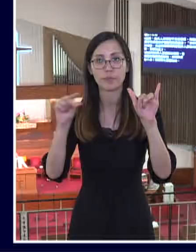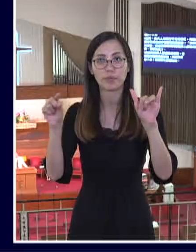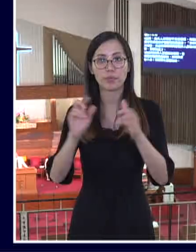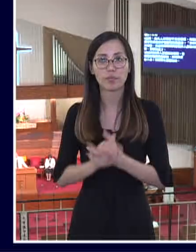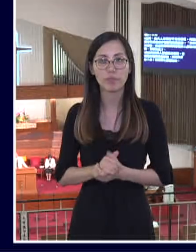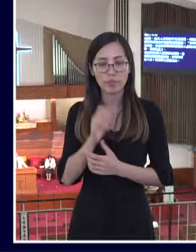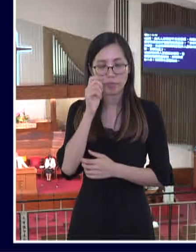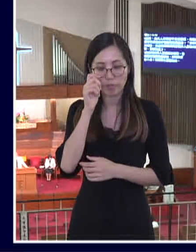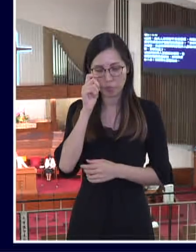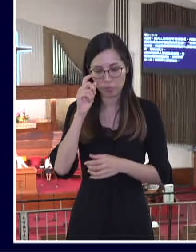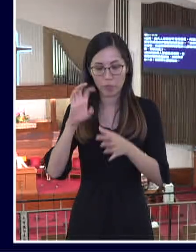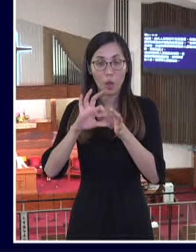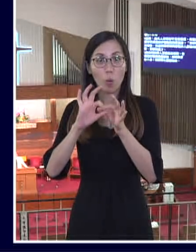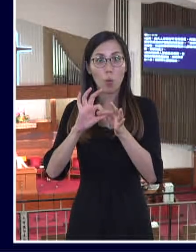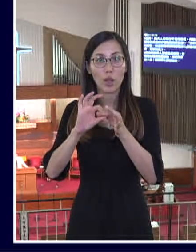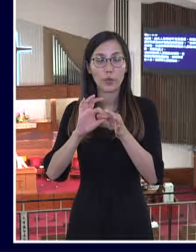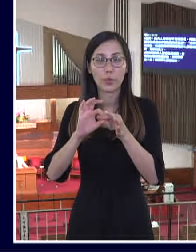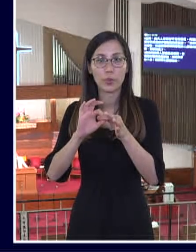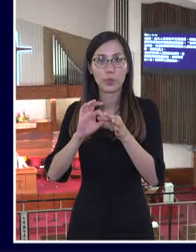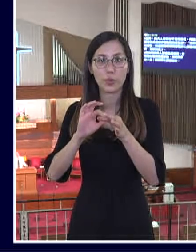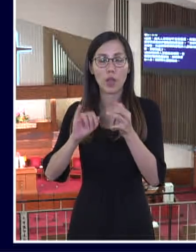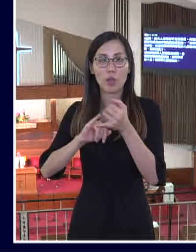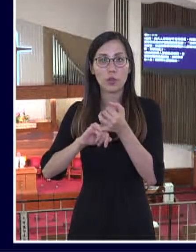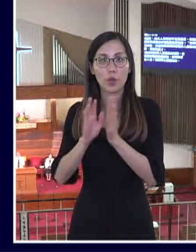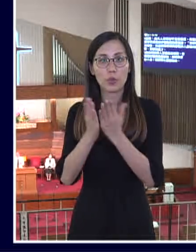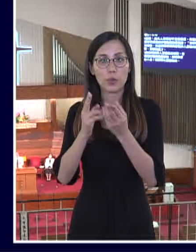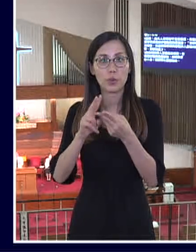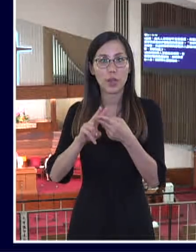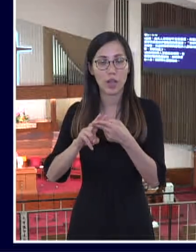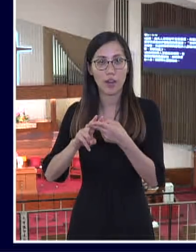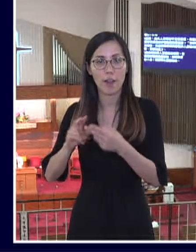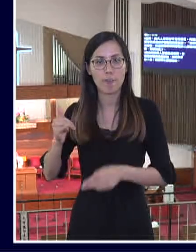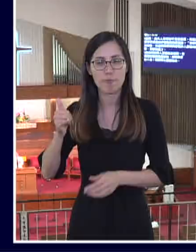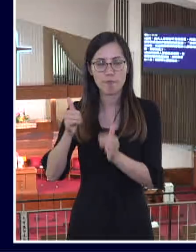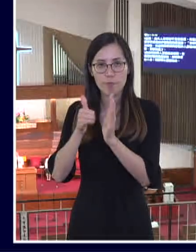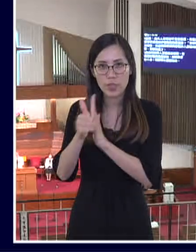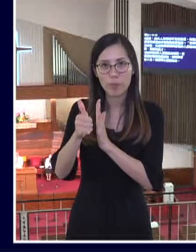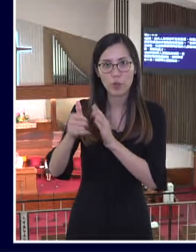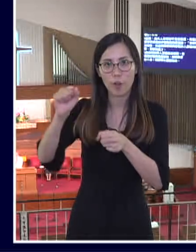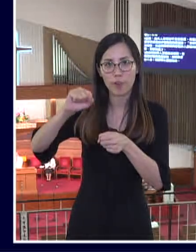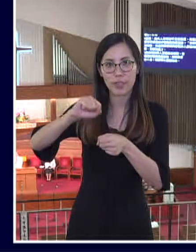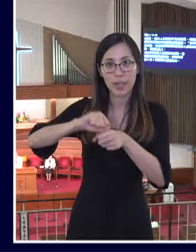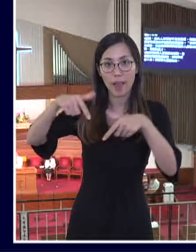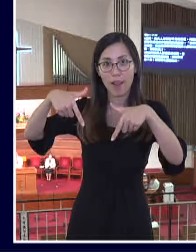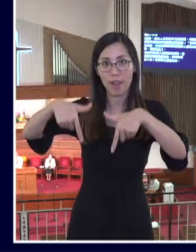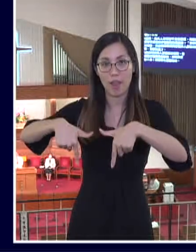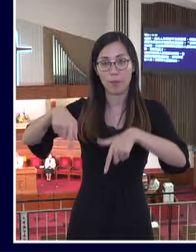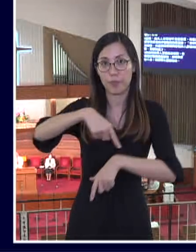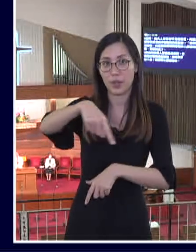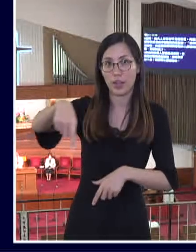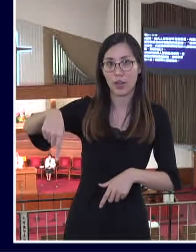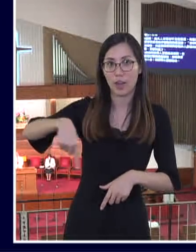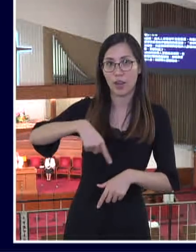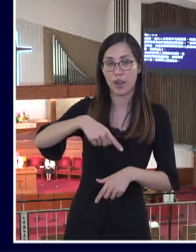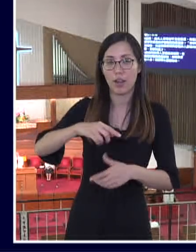亞進入迦南地之後呢，開始他們差不多去叫做穩住他們的陣腳。因為